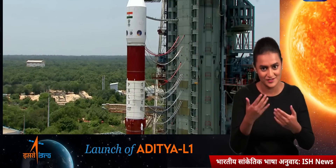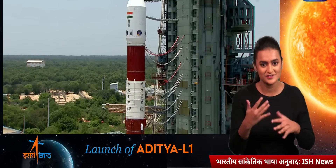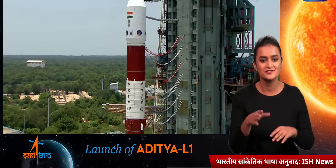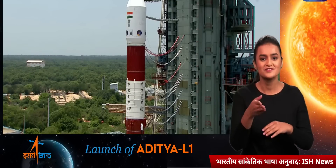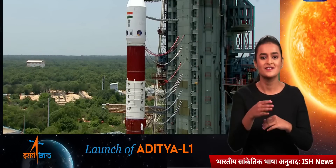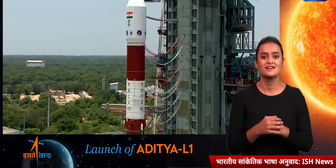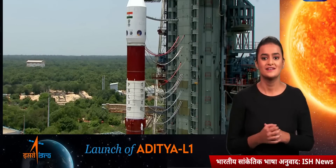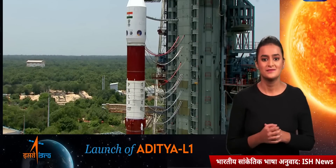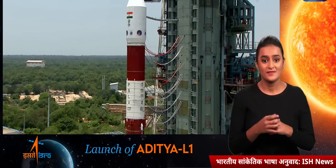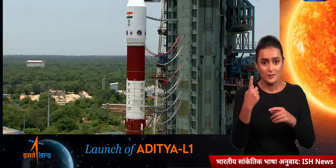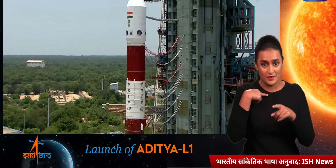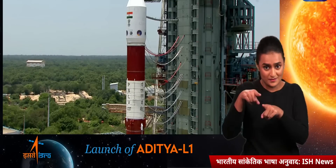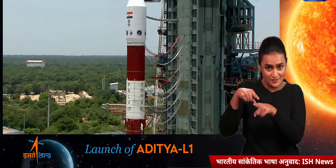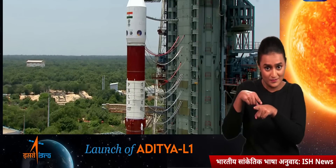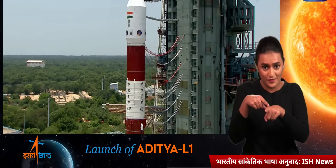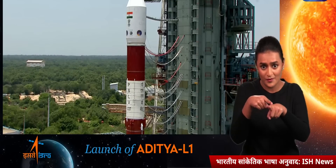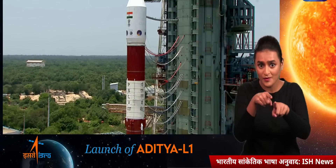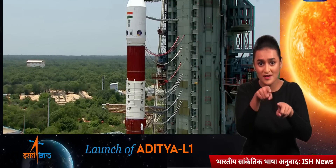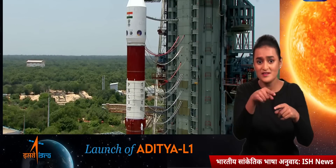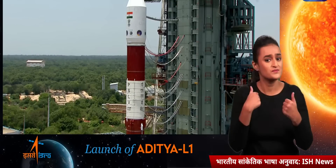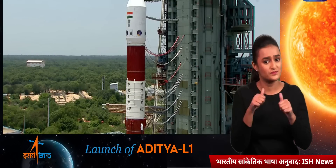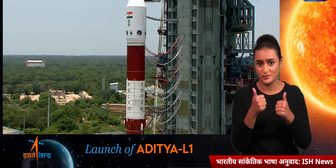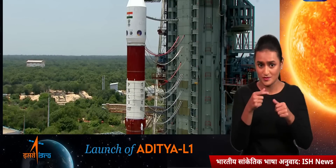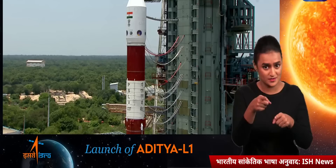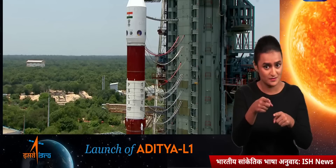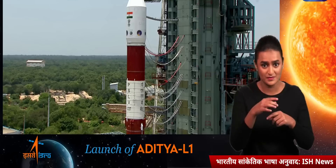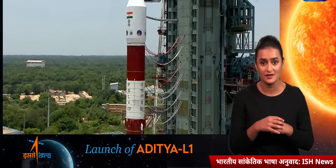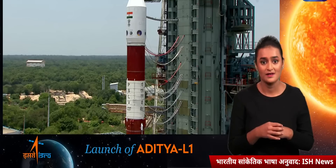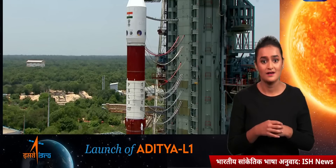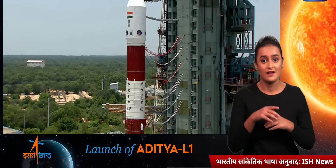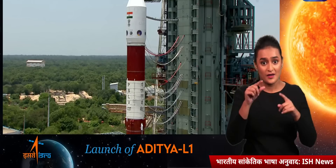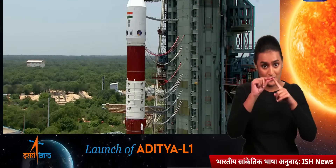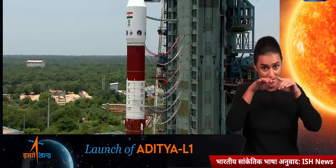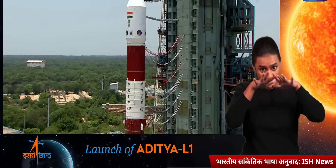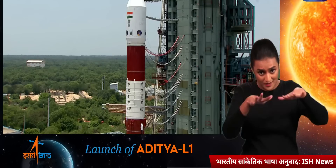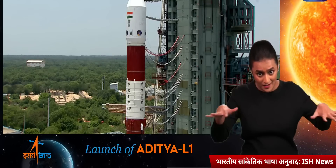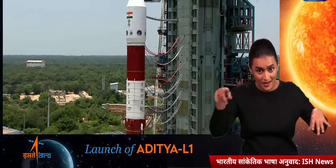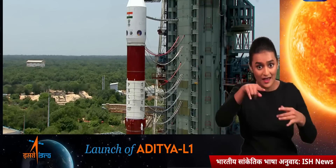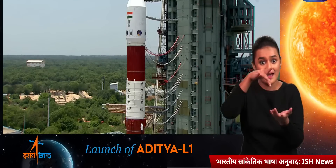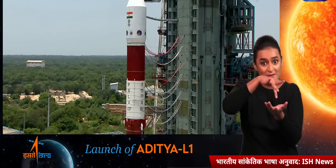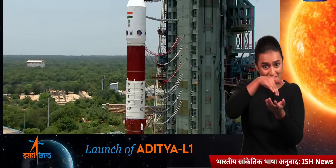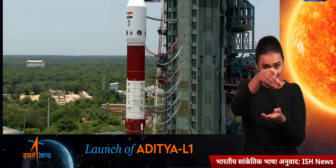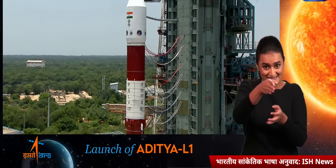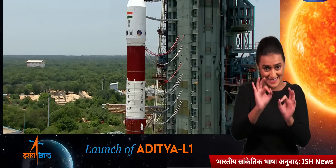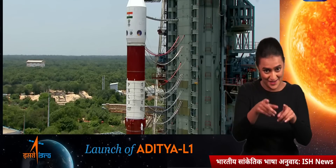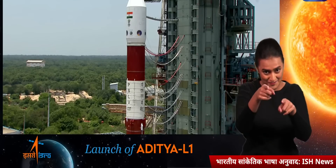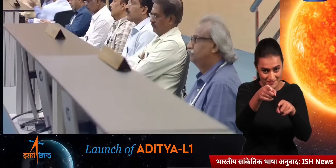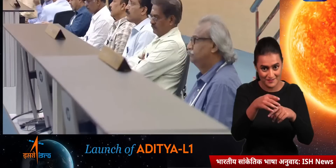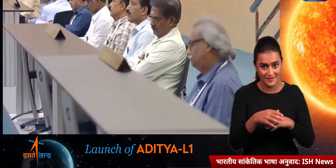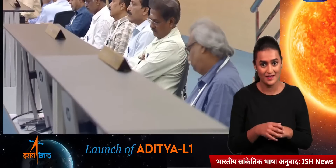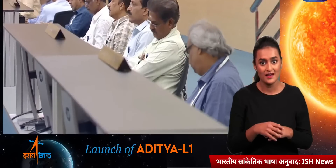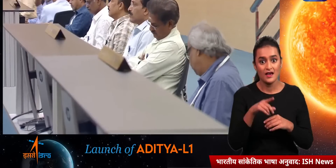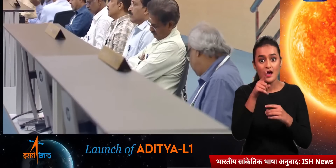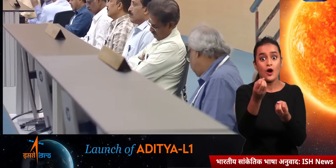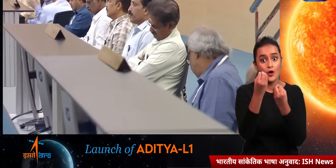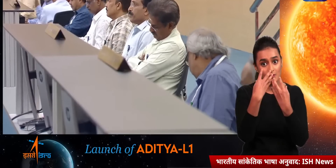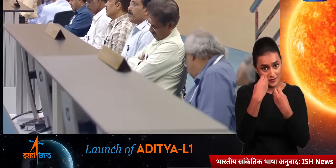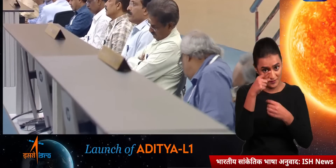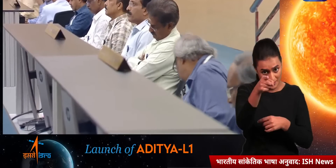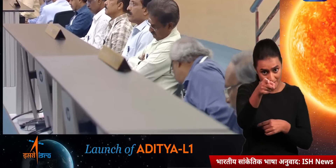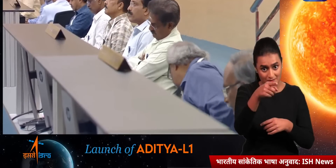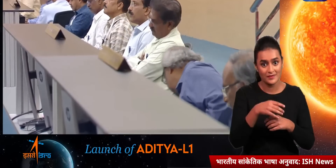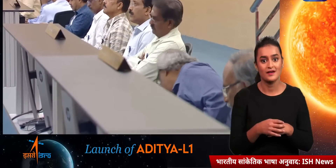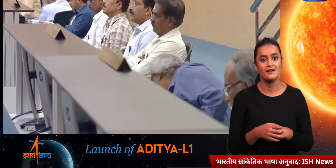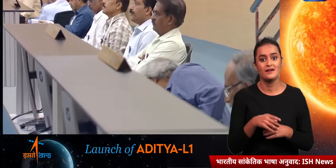शिपबोर्न टर्मिनल को दक्षिणी पैसिफिक महासागर में स्थित किया गया है। वह हमें PS4 बर्न 1 और बर्न 2 की